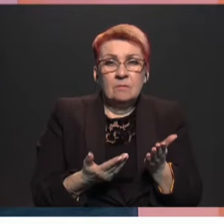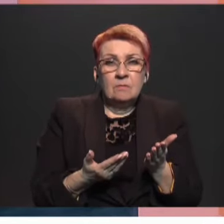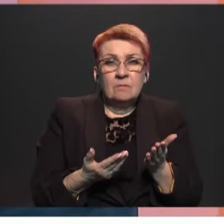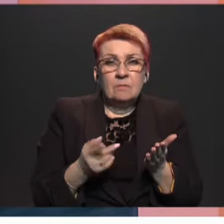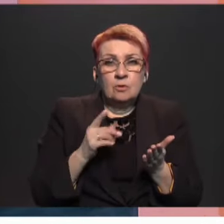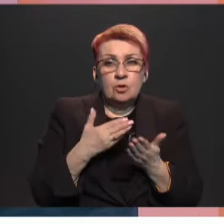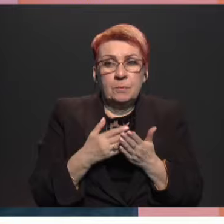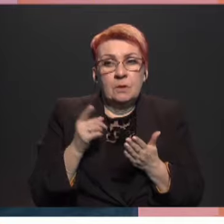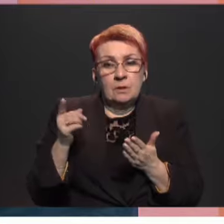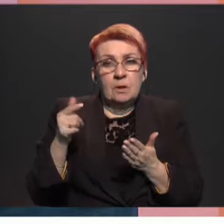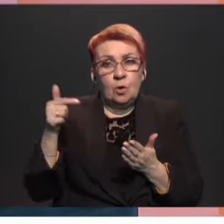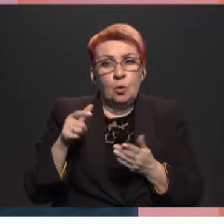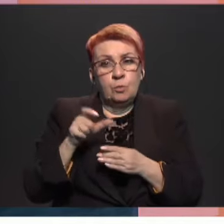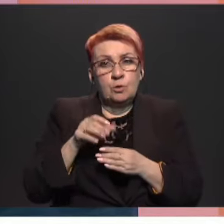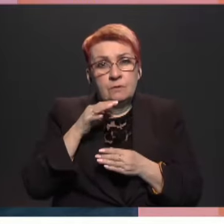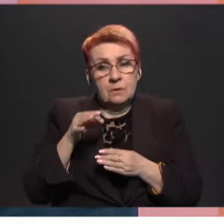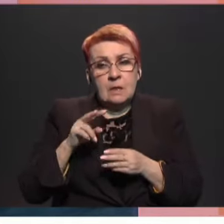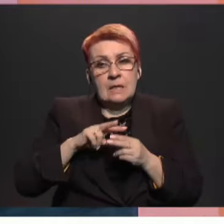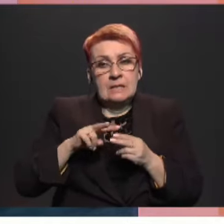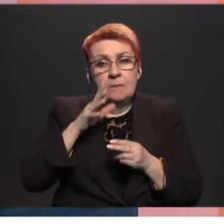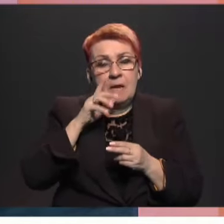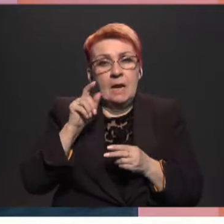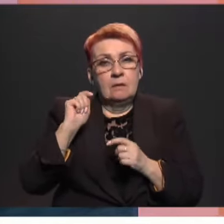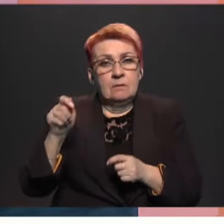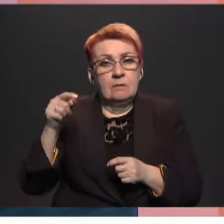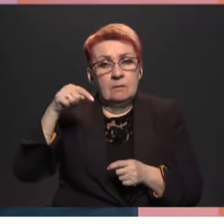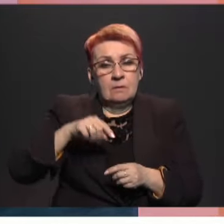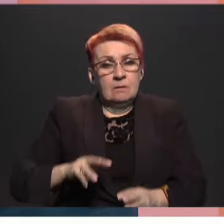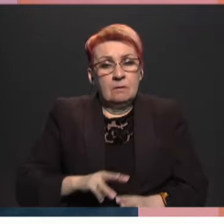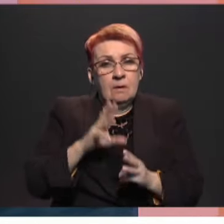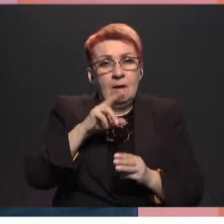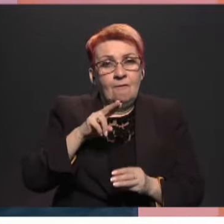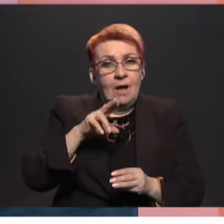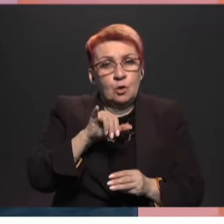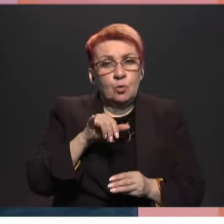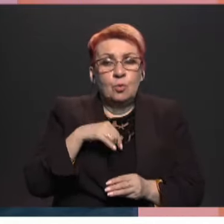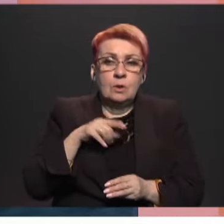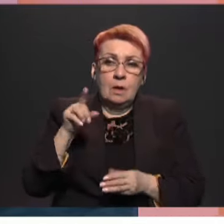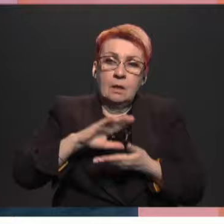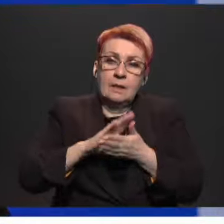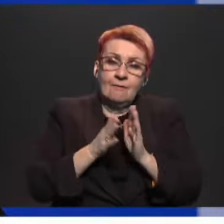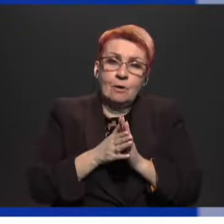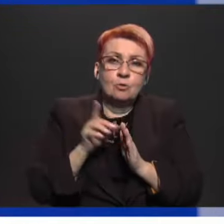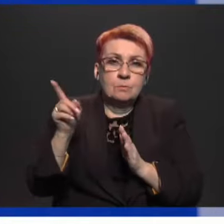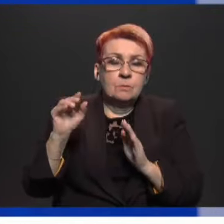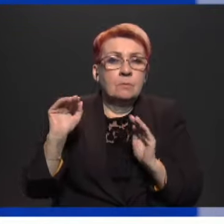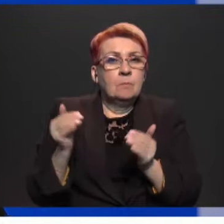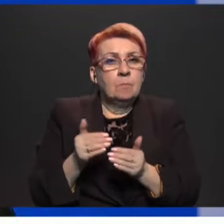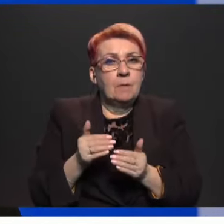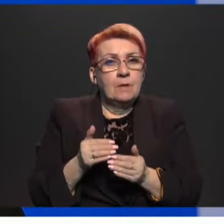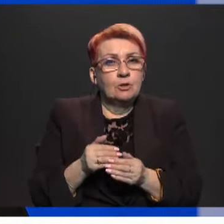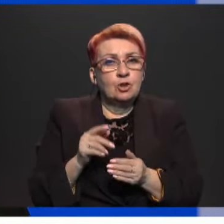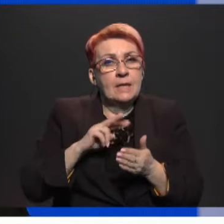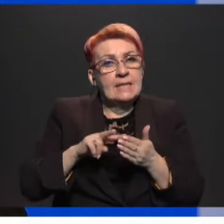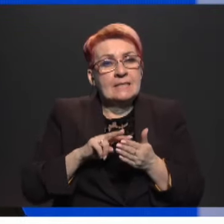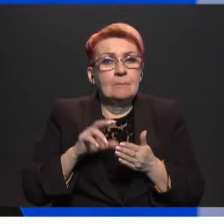ты матернулся, 70 лет тебе в аду жить, а хочешь, я тебе скащу срок, договорюсь, чтобы не